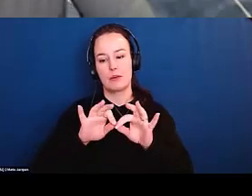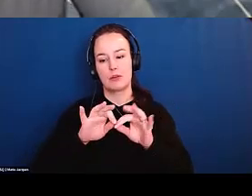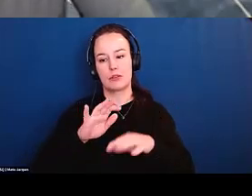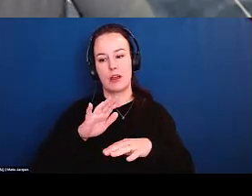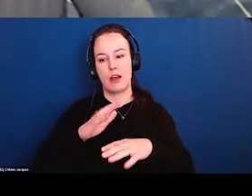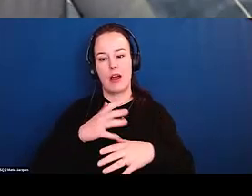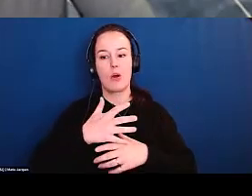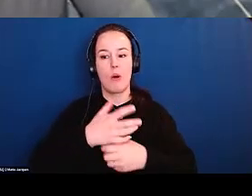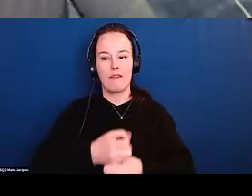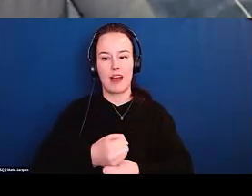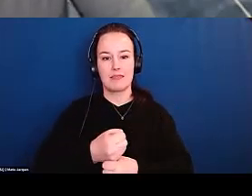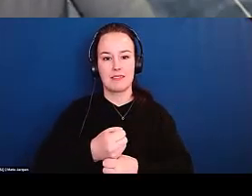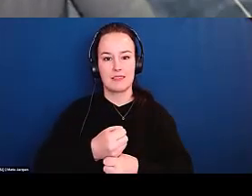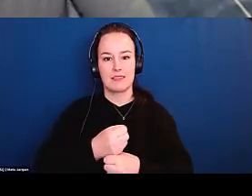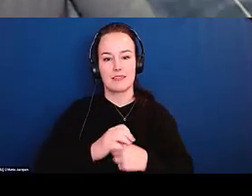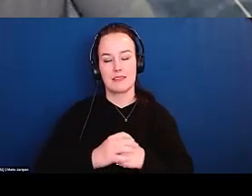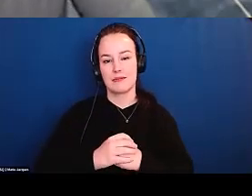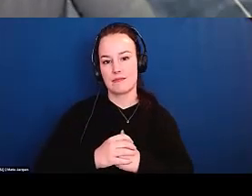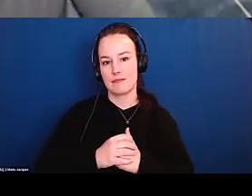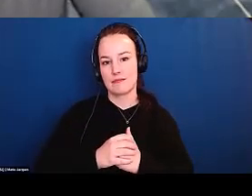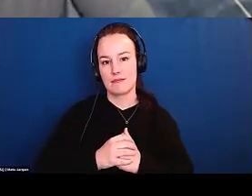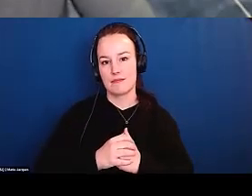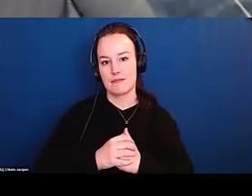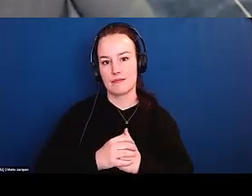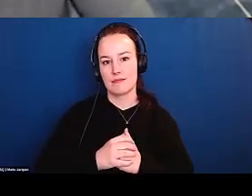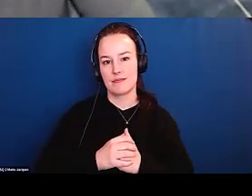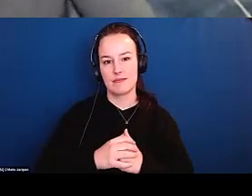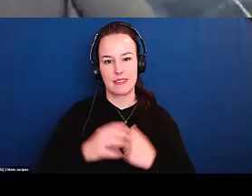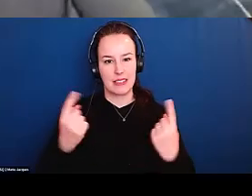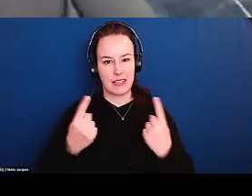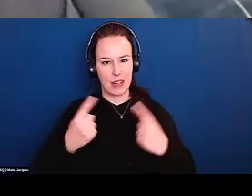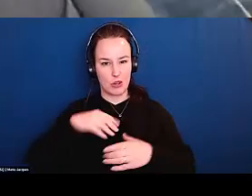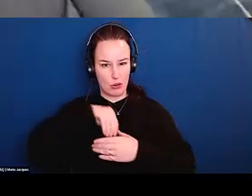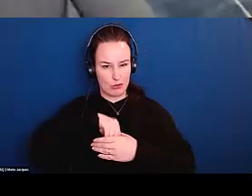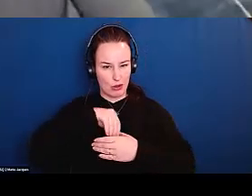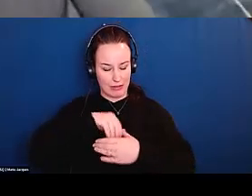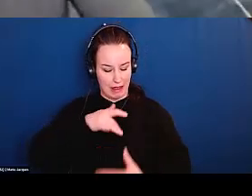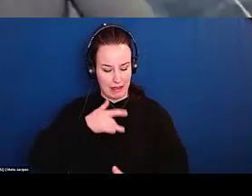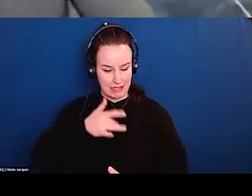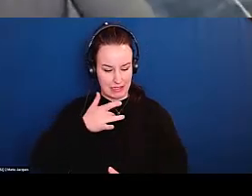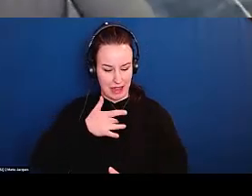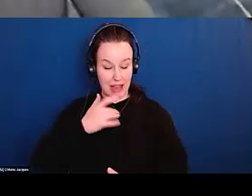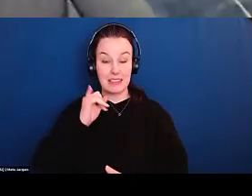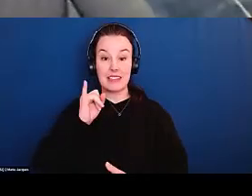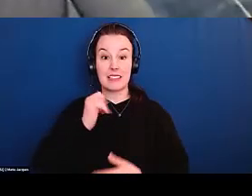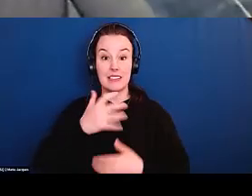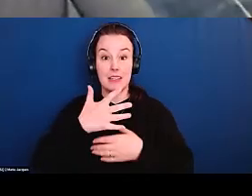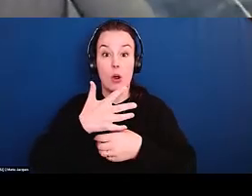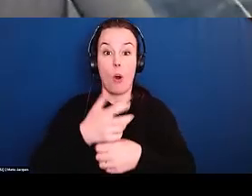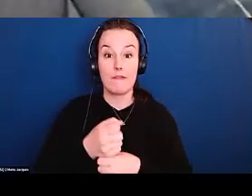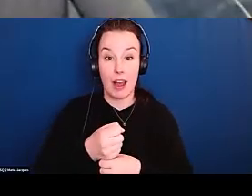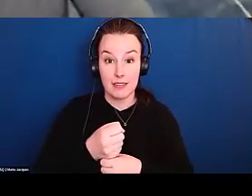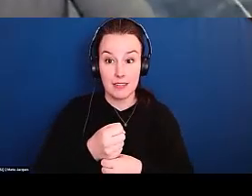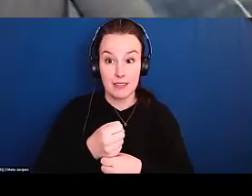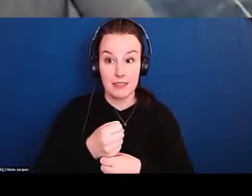par rapport à... C'est quelque chose qu'on ressent en fait. Lorsqu'il y a la confiance,